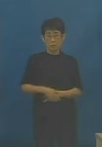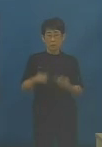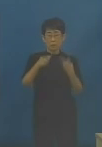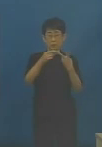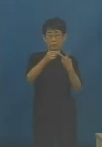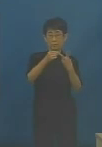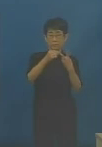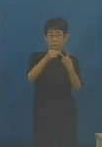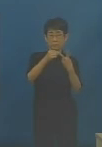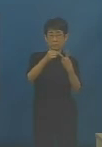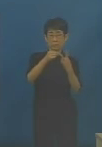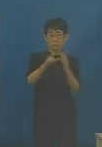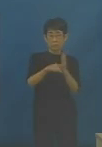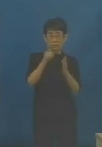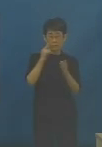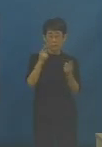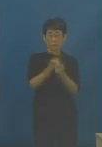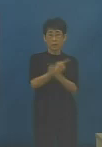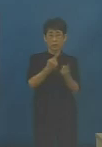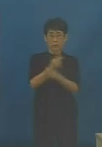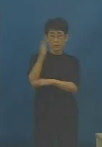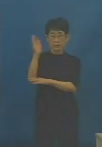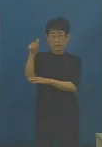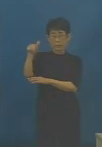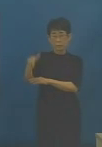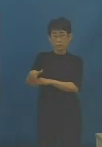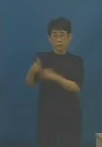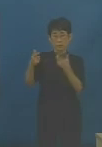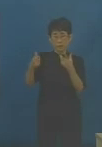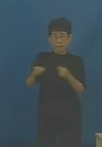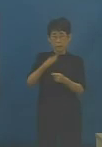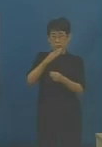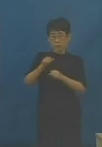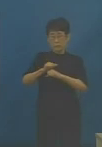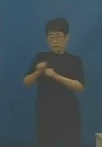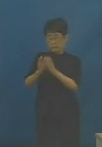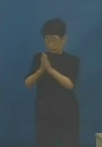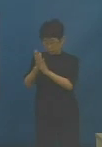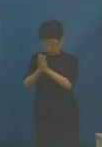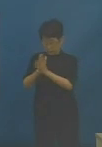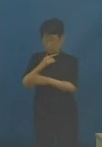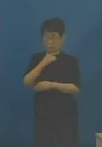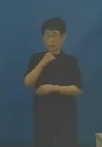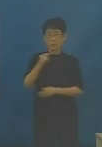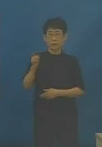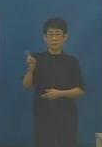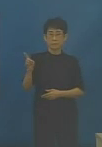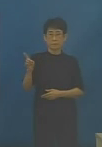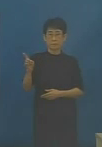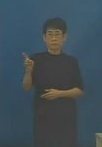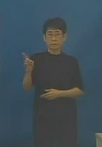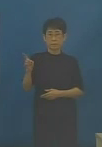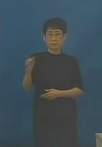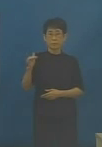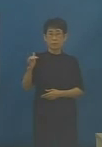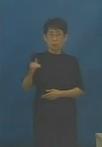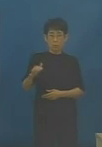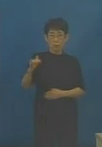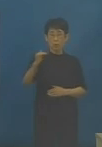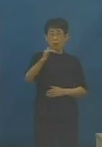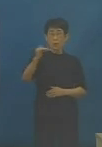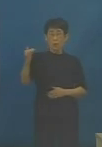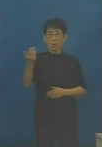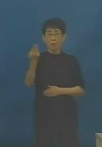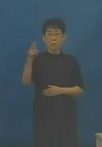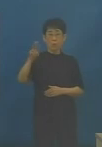の見直しをぜひ政府の方で実現していただきたいということで、これは後藤大臣や加藤大